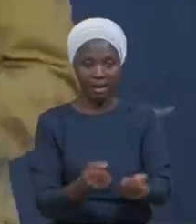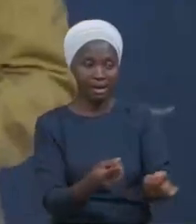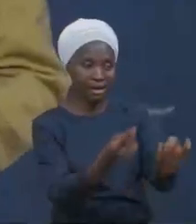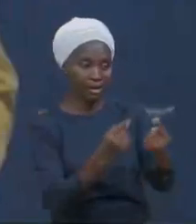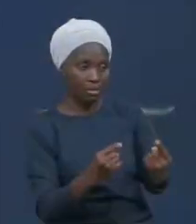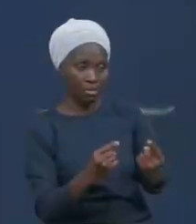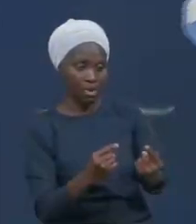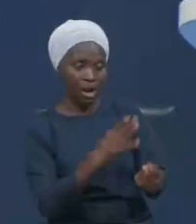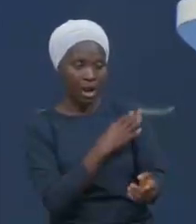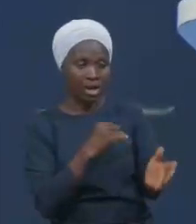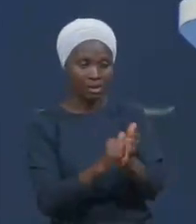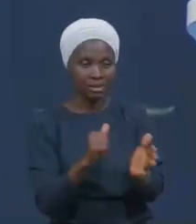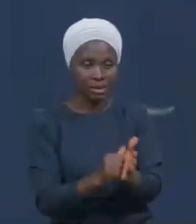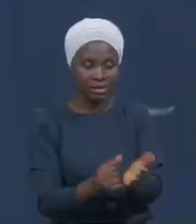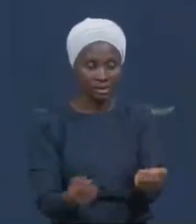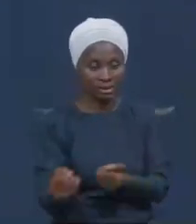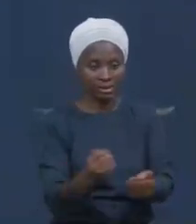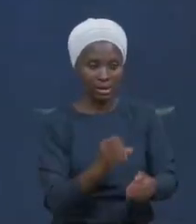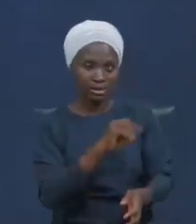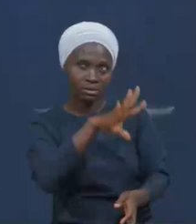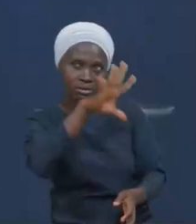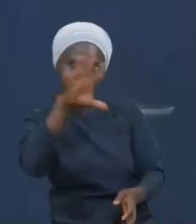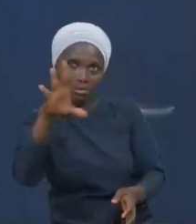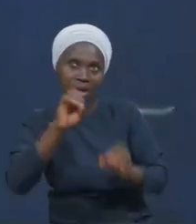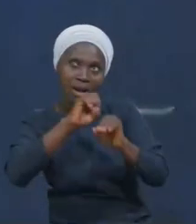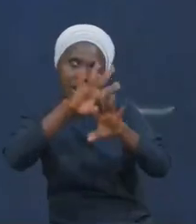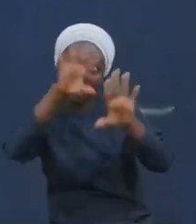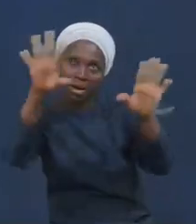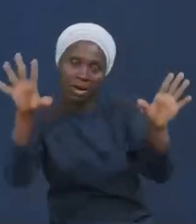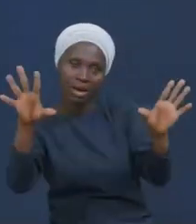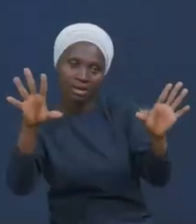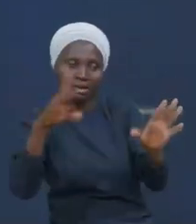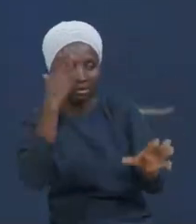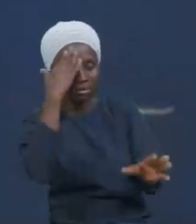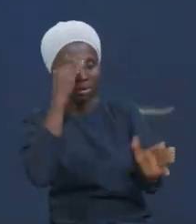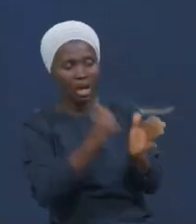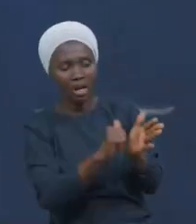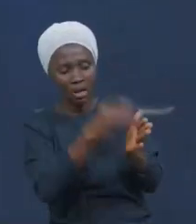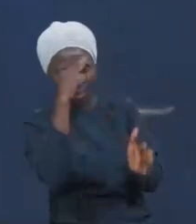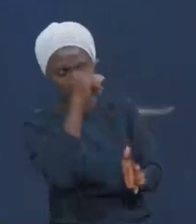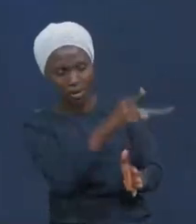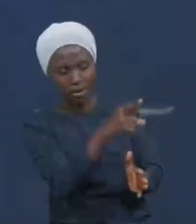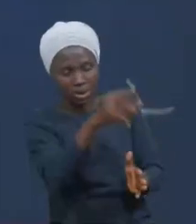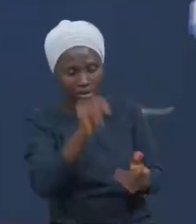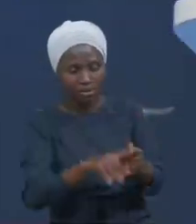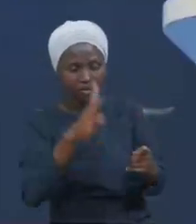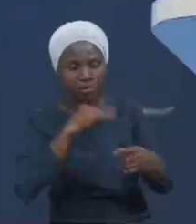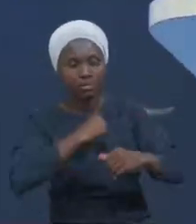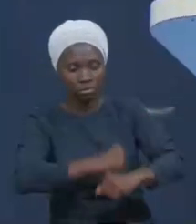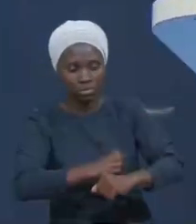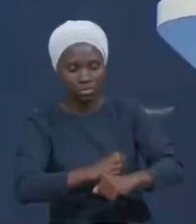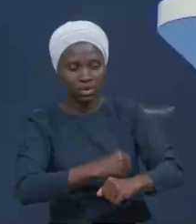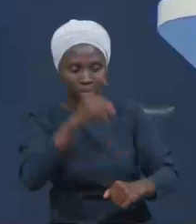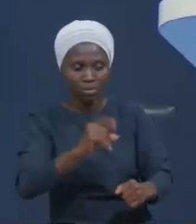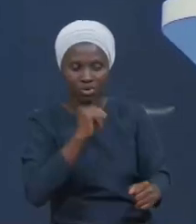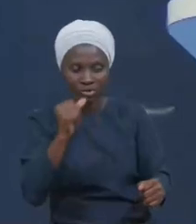voit son habit, oh, cet homme doit être protégé. On ne doit pas le cogner. Et ils évitent